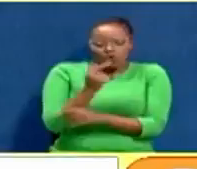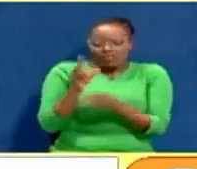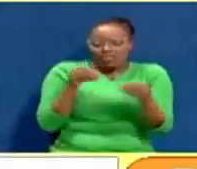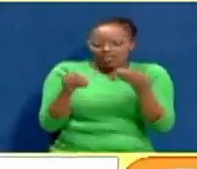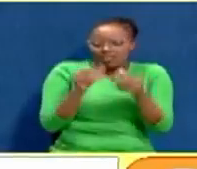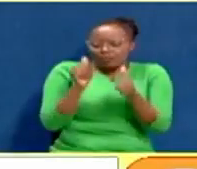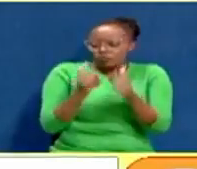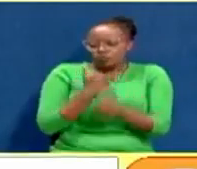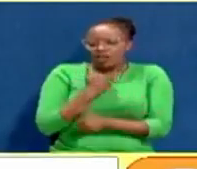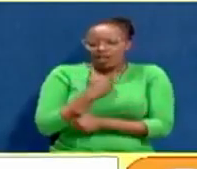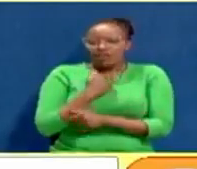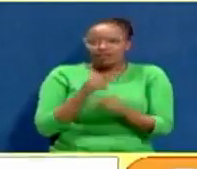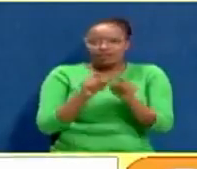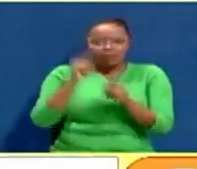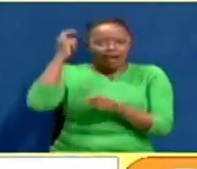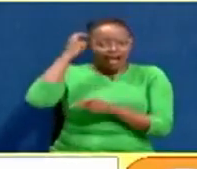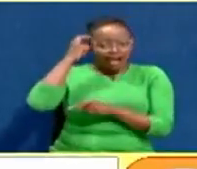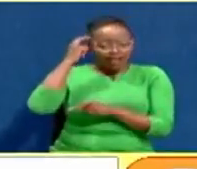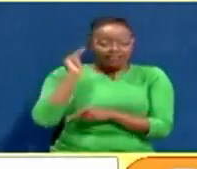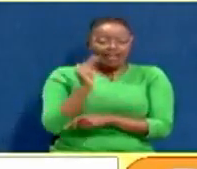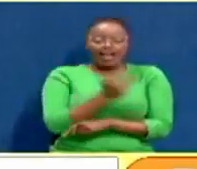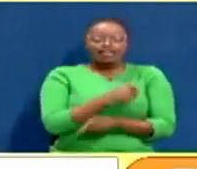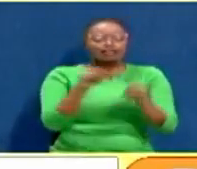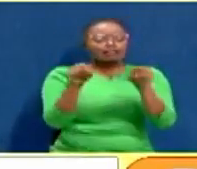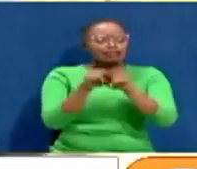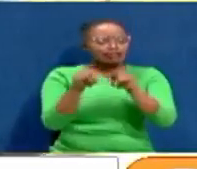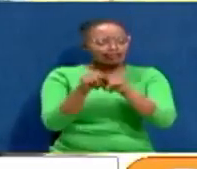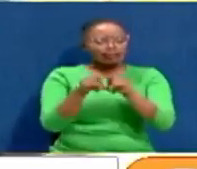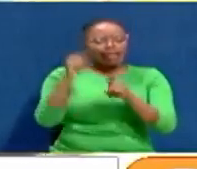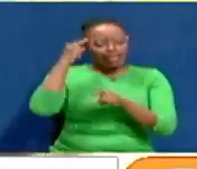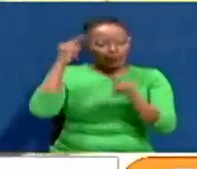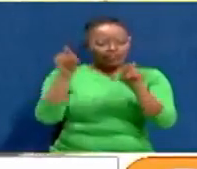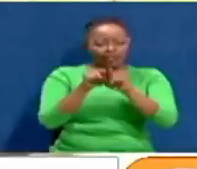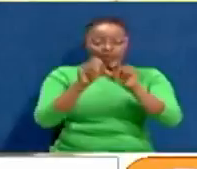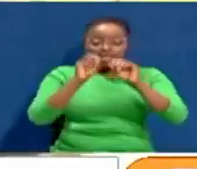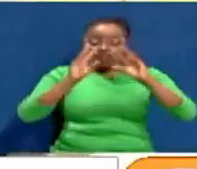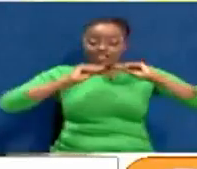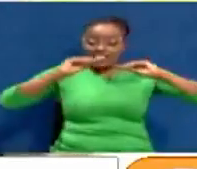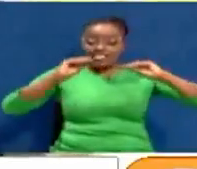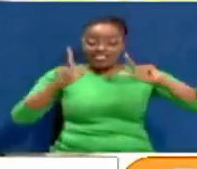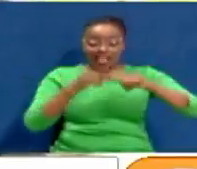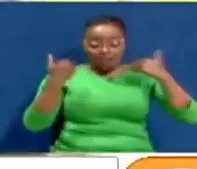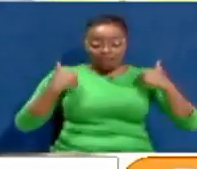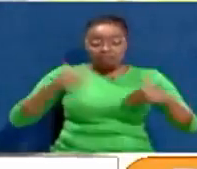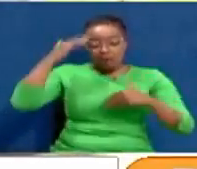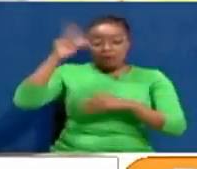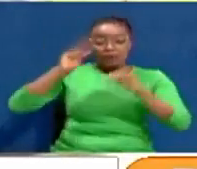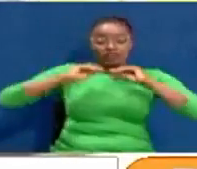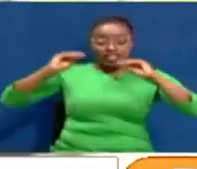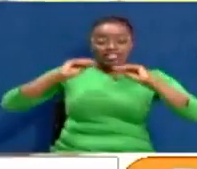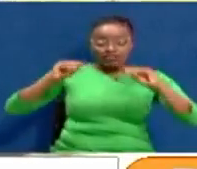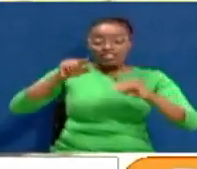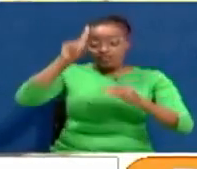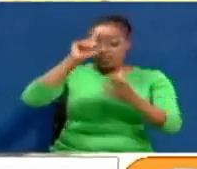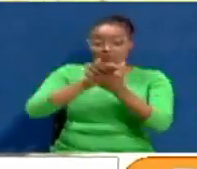kimaumbile tu. Ijapo kwa mawazo sote tunafikiria visawa. Ijapo kama ni kufunza, mimi najua mwenyewe nikifunza kutokana na